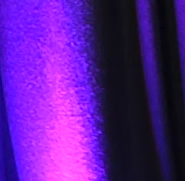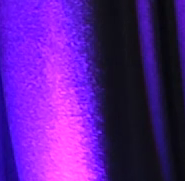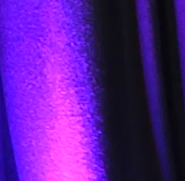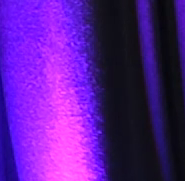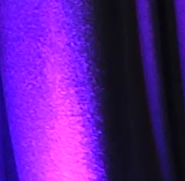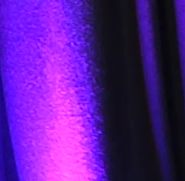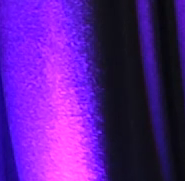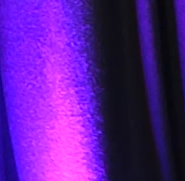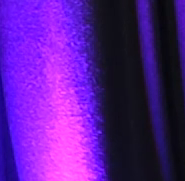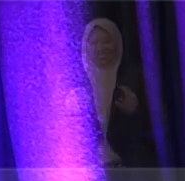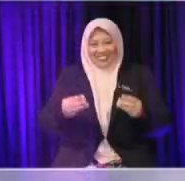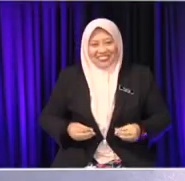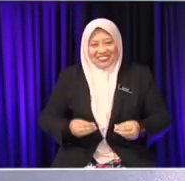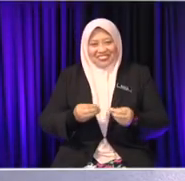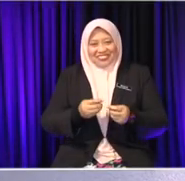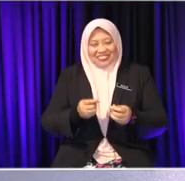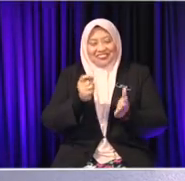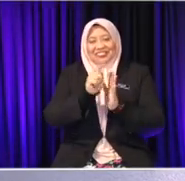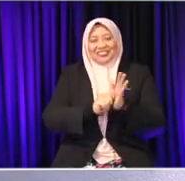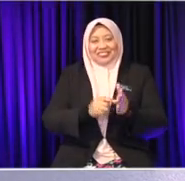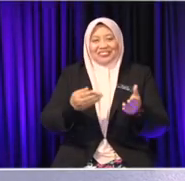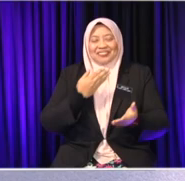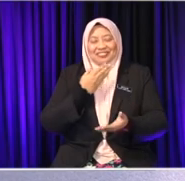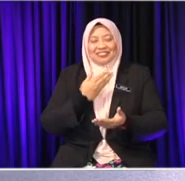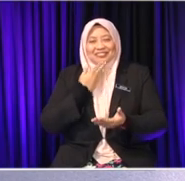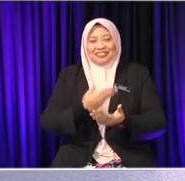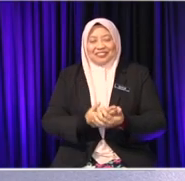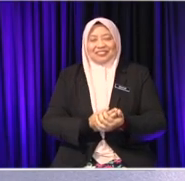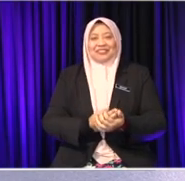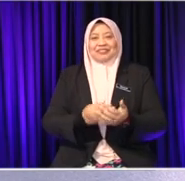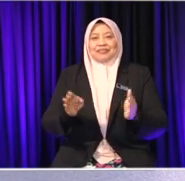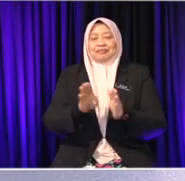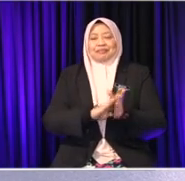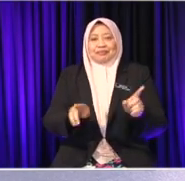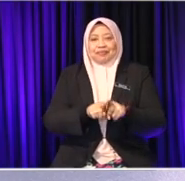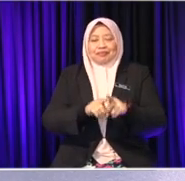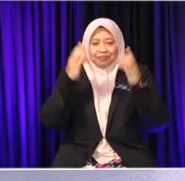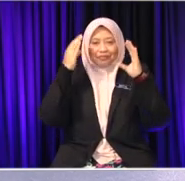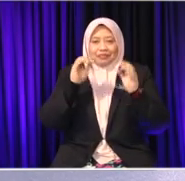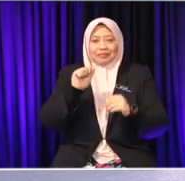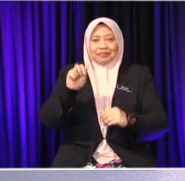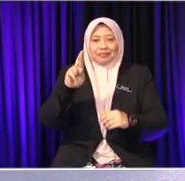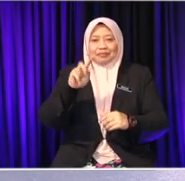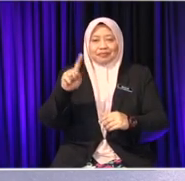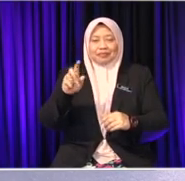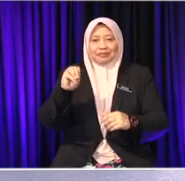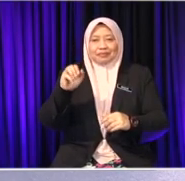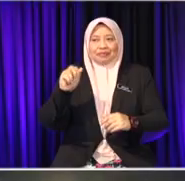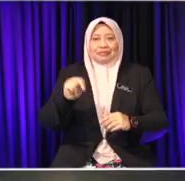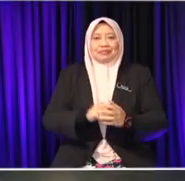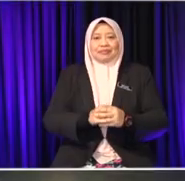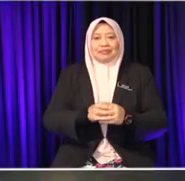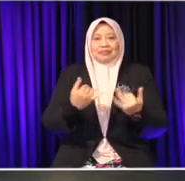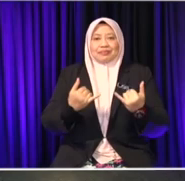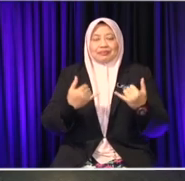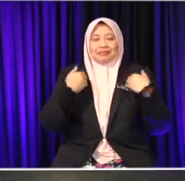Oke twyla Cikgu Oke dan balik sepertinya ini mata pelajaran kita adalah Matematika dan bukan kita berdua saja